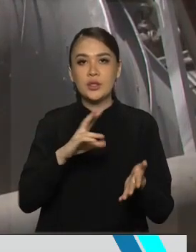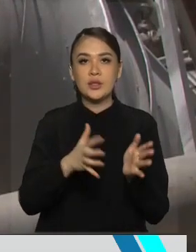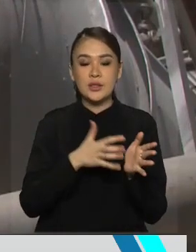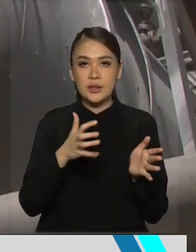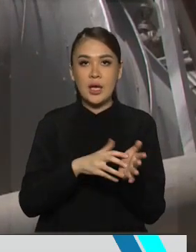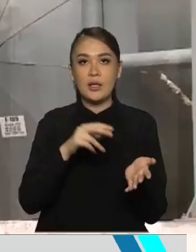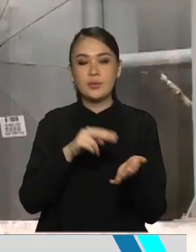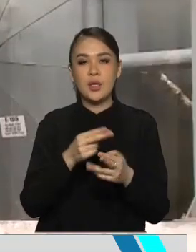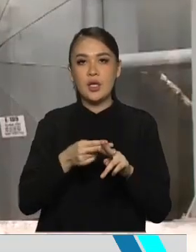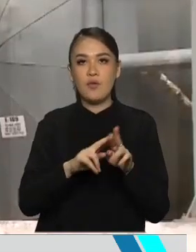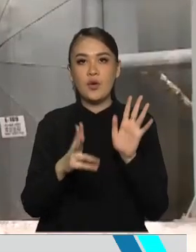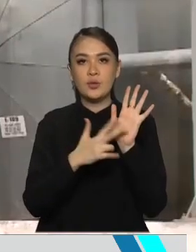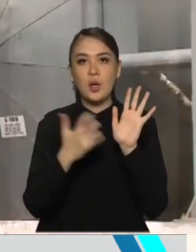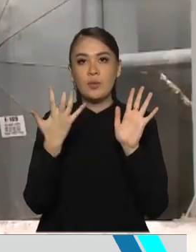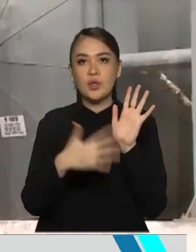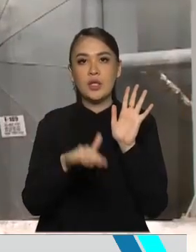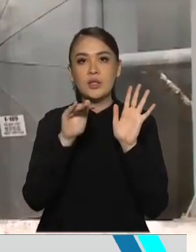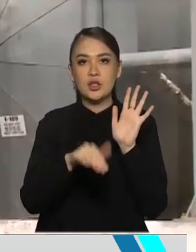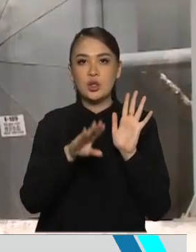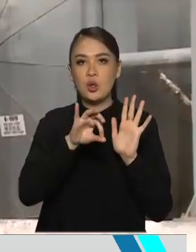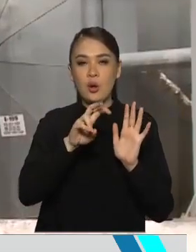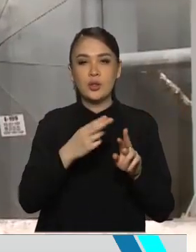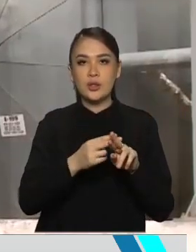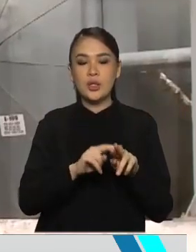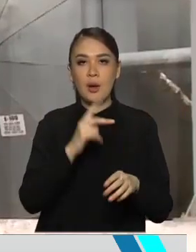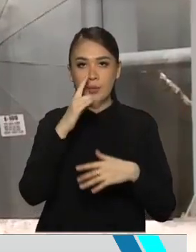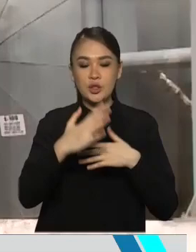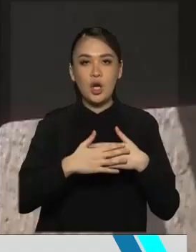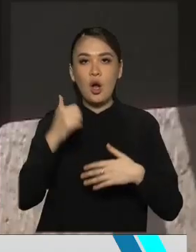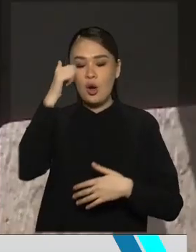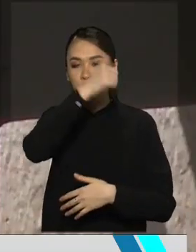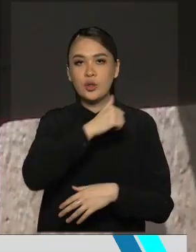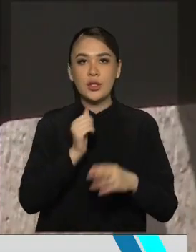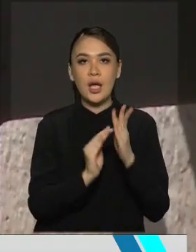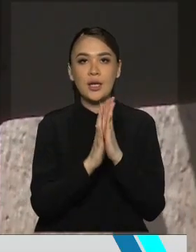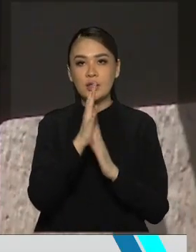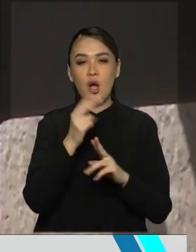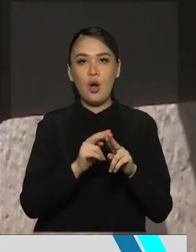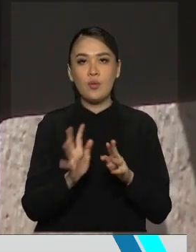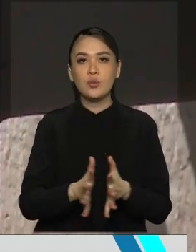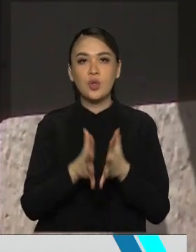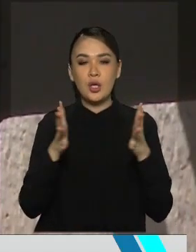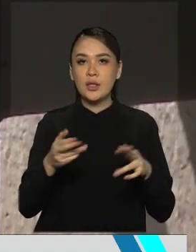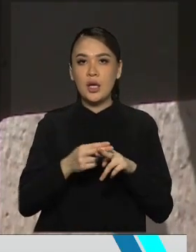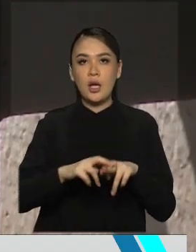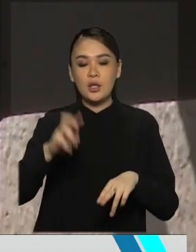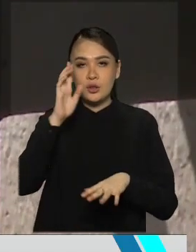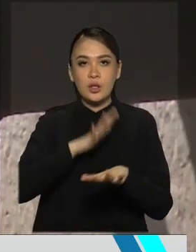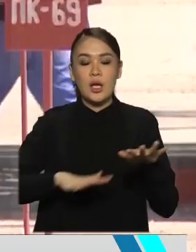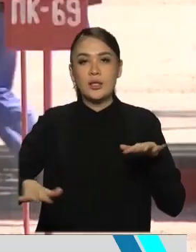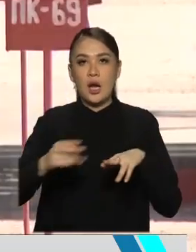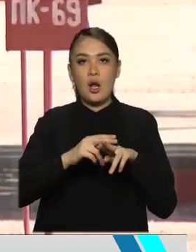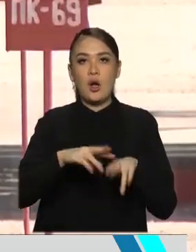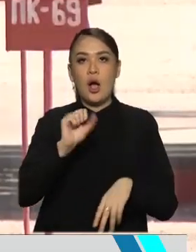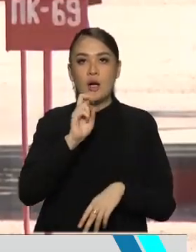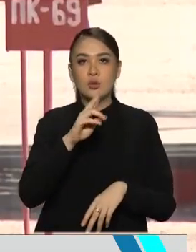составить порядка 850 тысяч тонн. При этом в ближайшие годы нарастить объемы производства в стране, по словам Болата